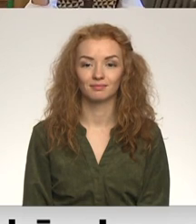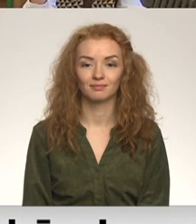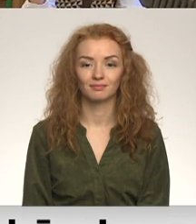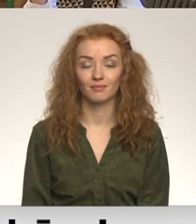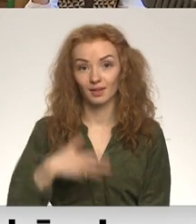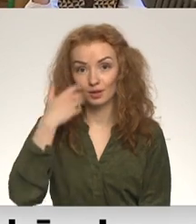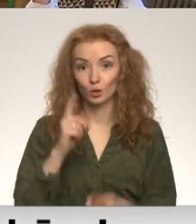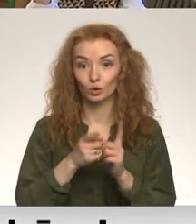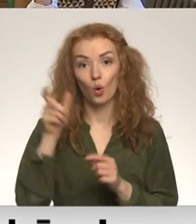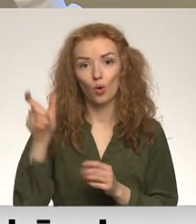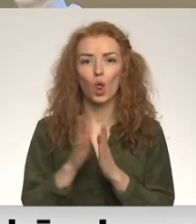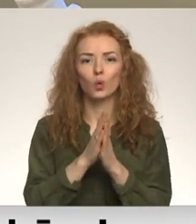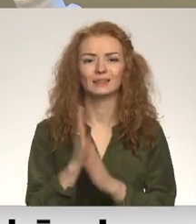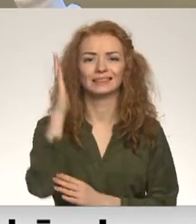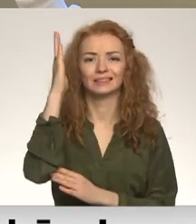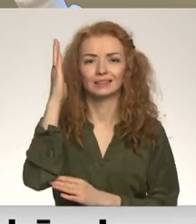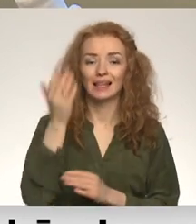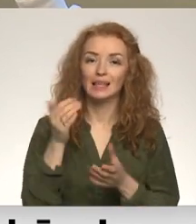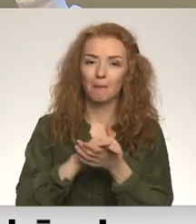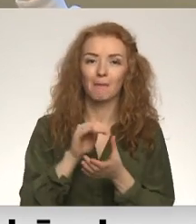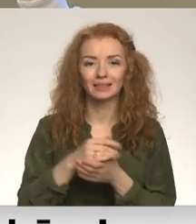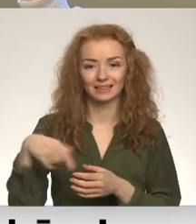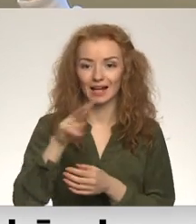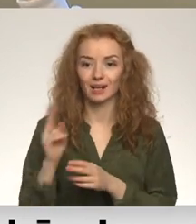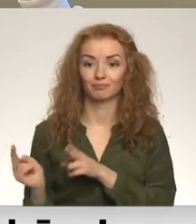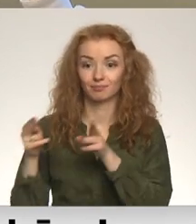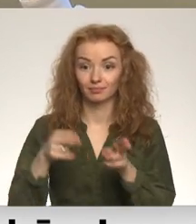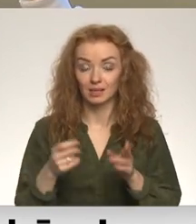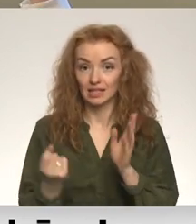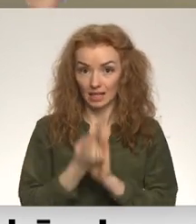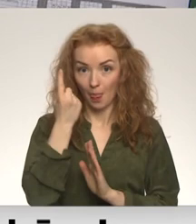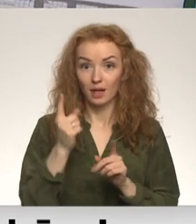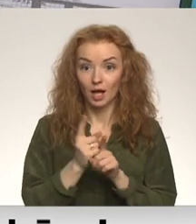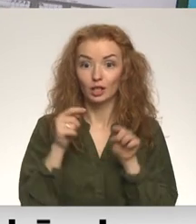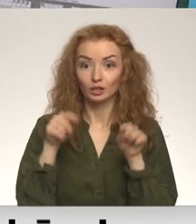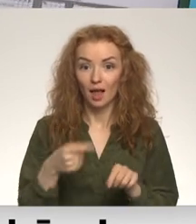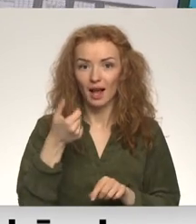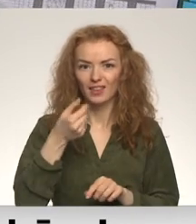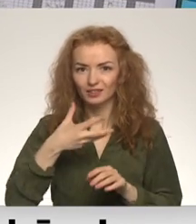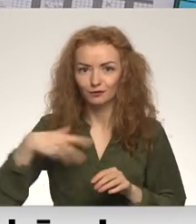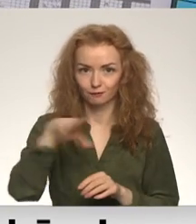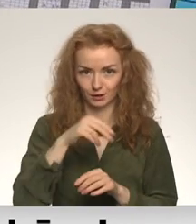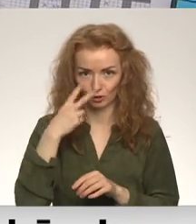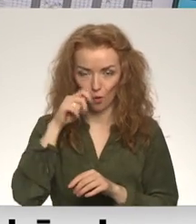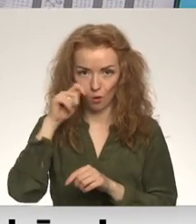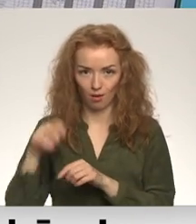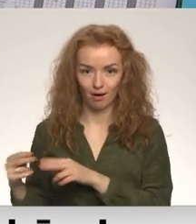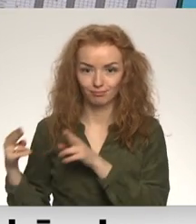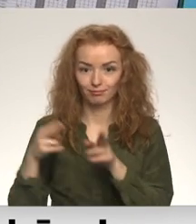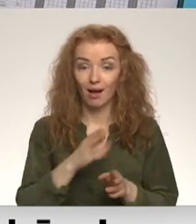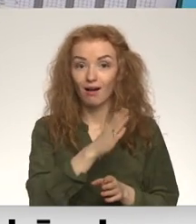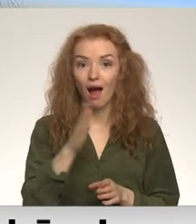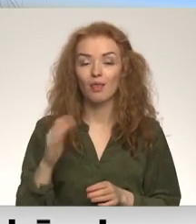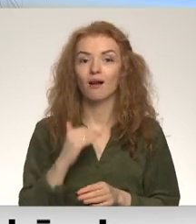Un, kad skolotāji lūdz pacelt rokas un iepazīstināt ar sevi, izrādās, ka arī šeit gandrīz visi ir no Ukrainas. Katrā